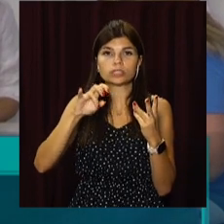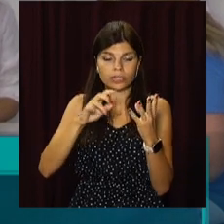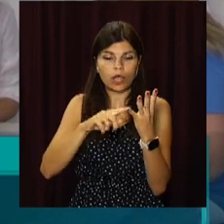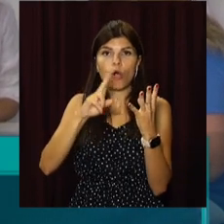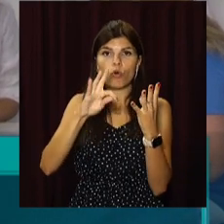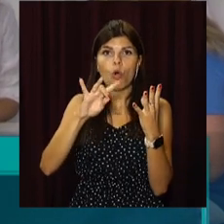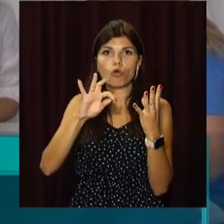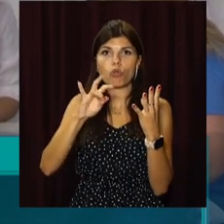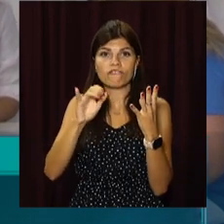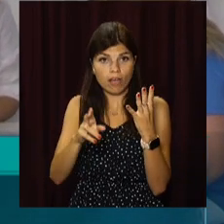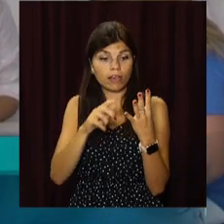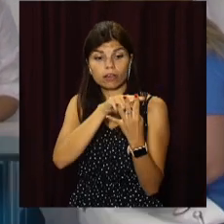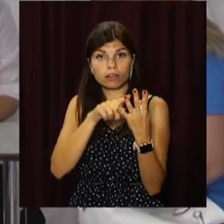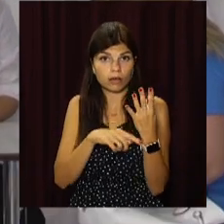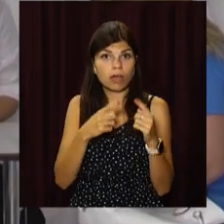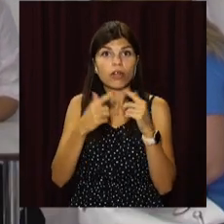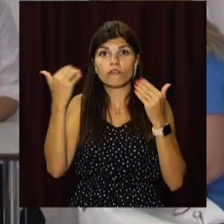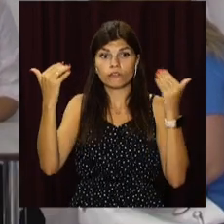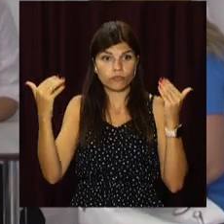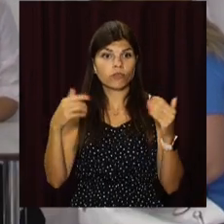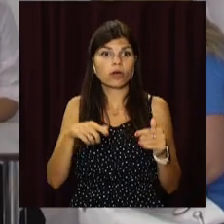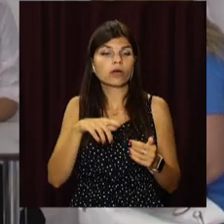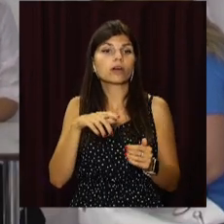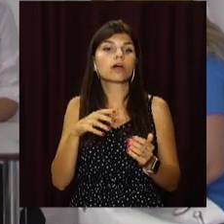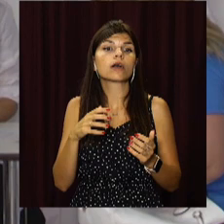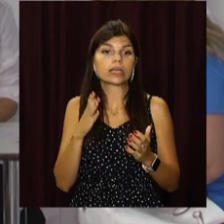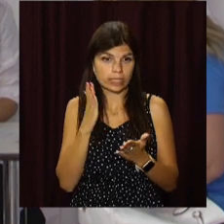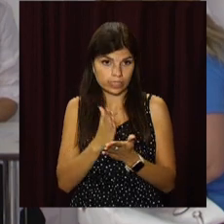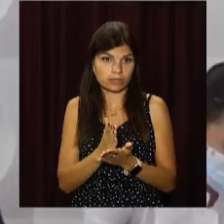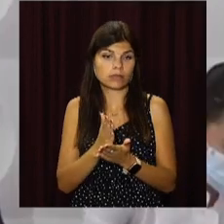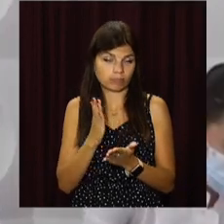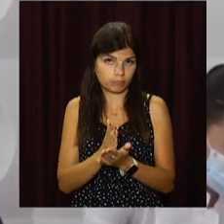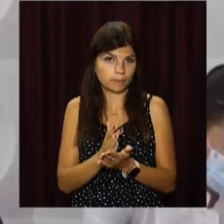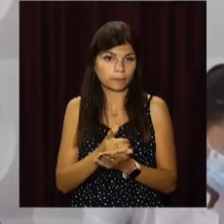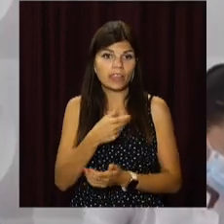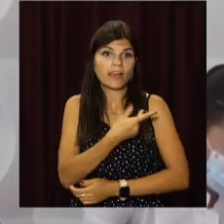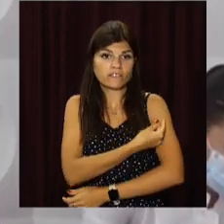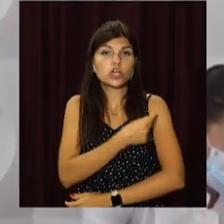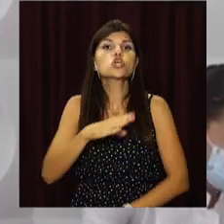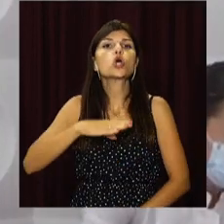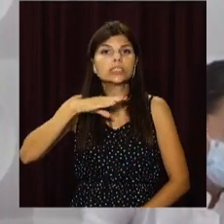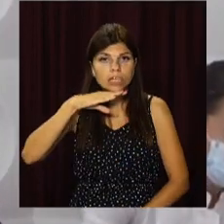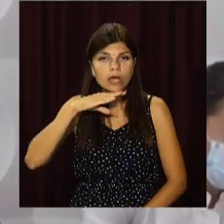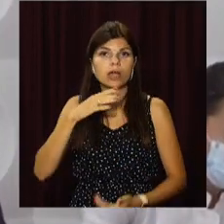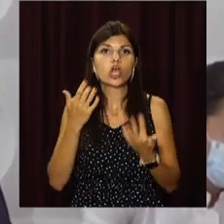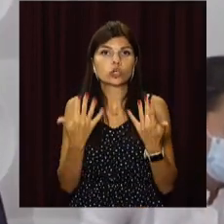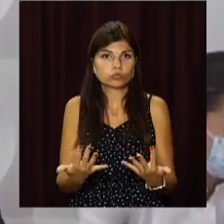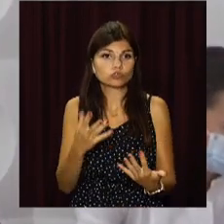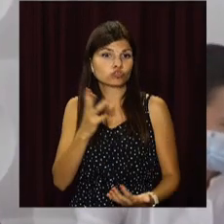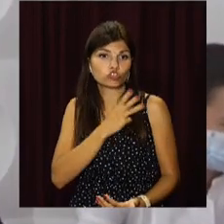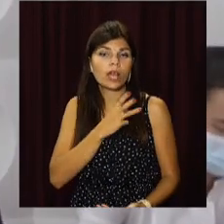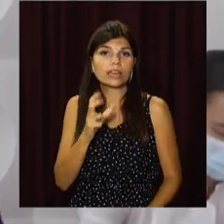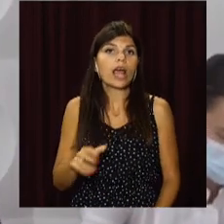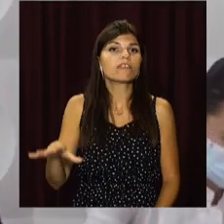CoronaVac, доступні в цьому центрі вакцинації населення. Вакцини достатньо. На даний час на